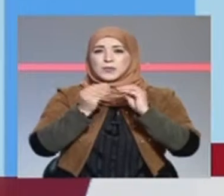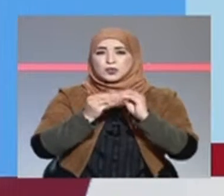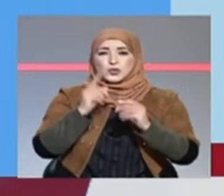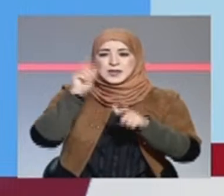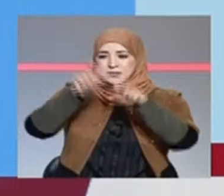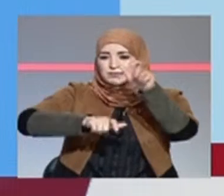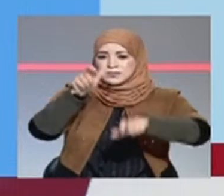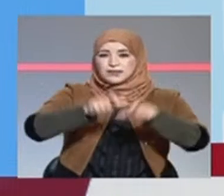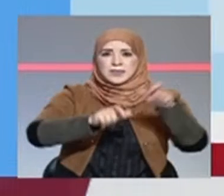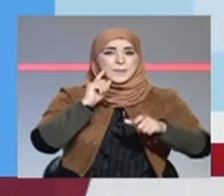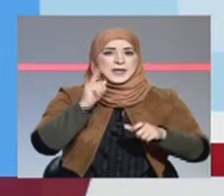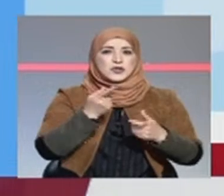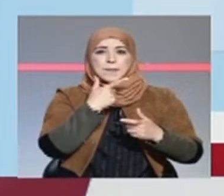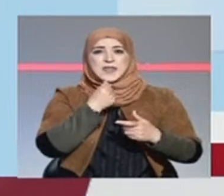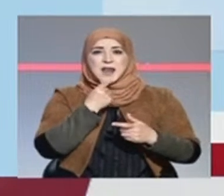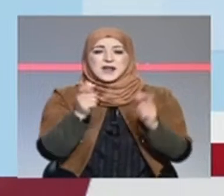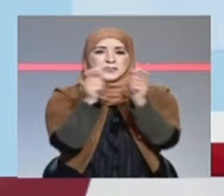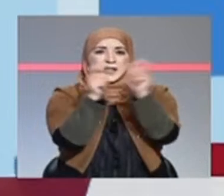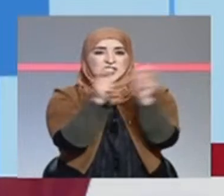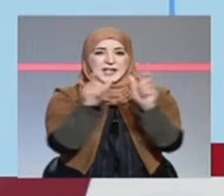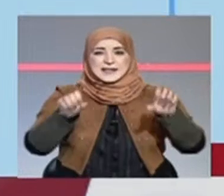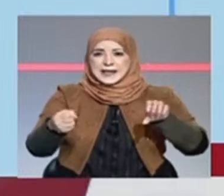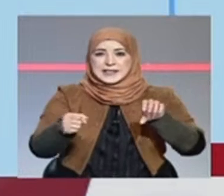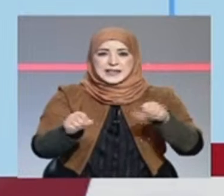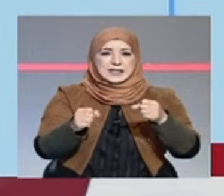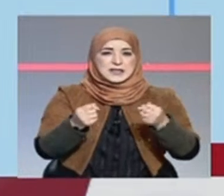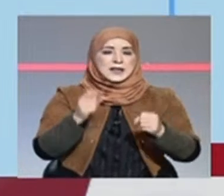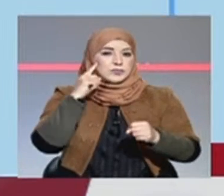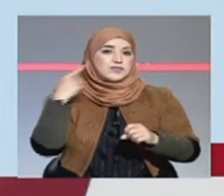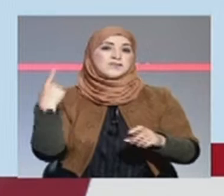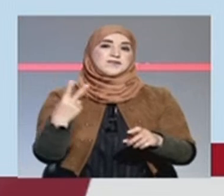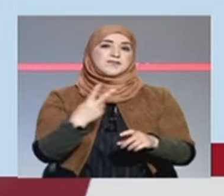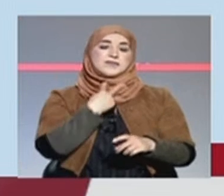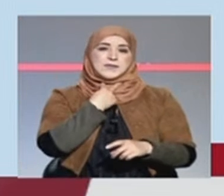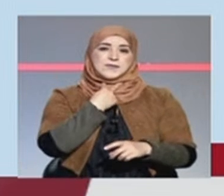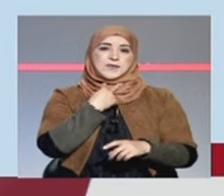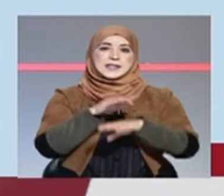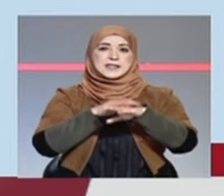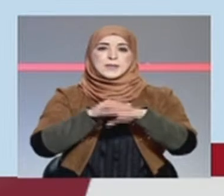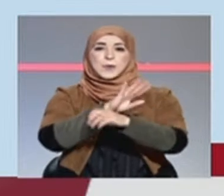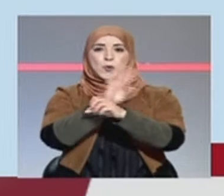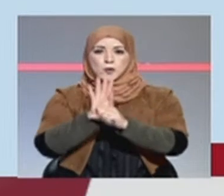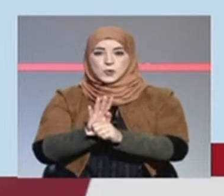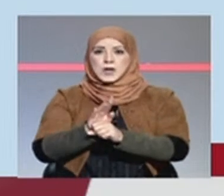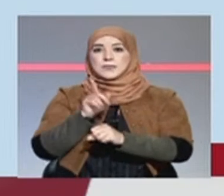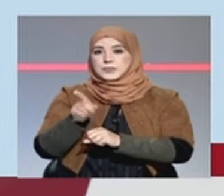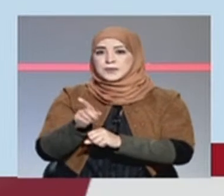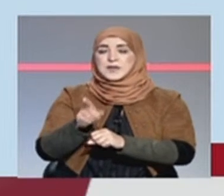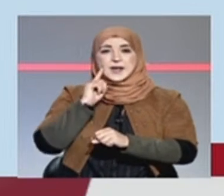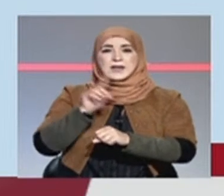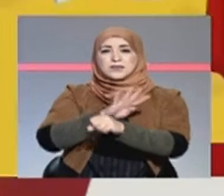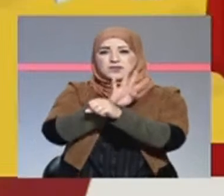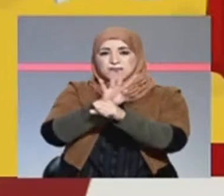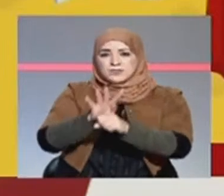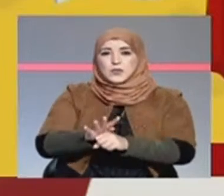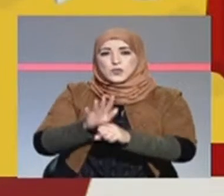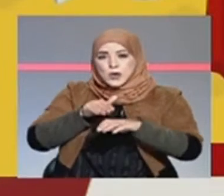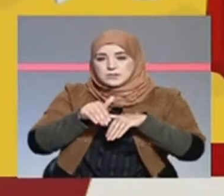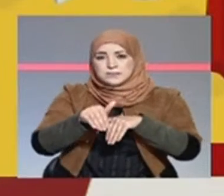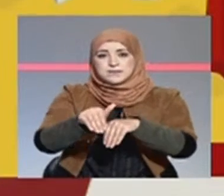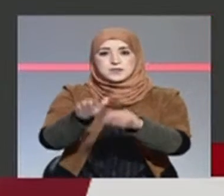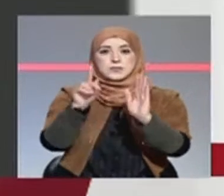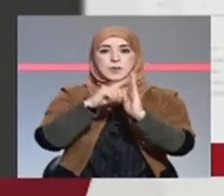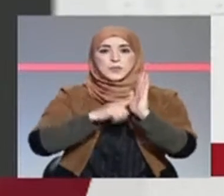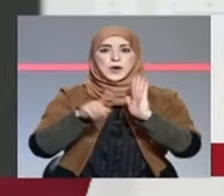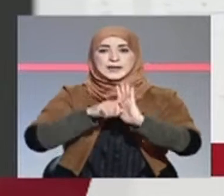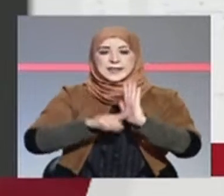تغلق شركات وتتحول اخرى من الربح الى الخساره تحت وطاه ازمه كورونا انتشار الوباء وتوابعه في المقابل